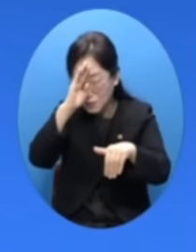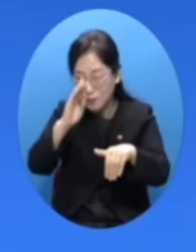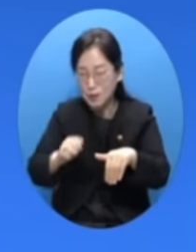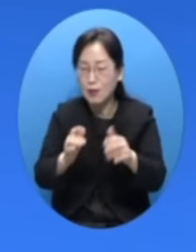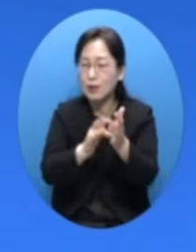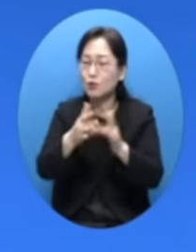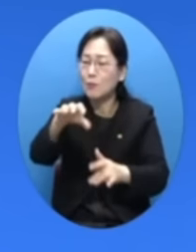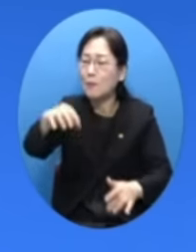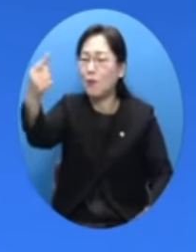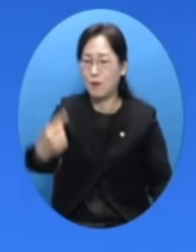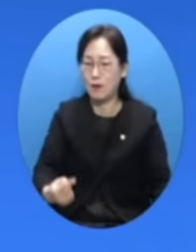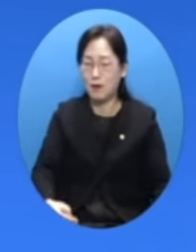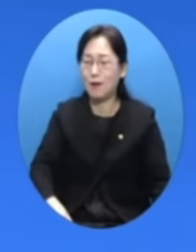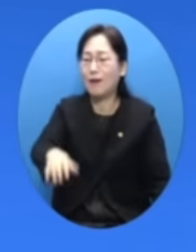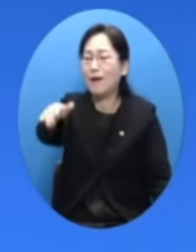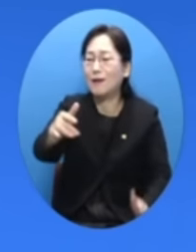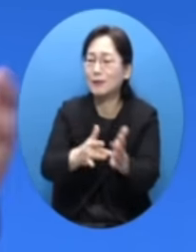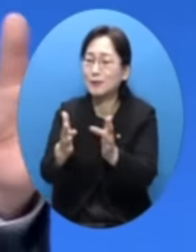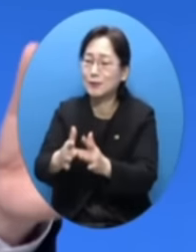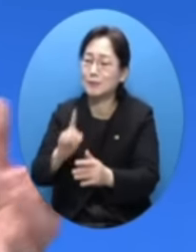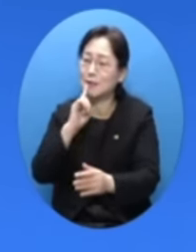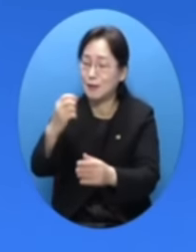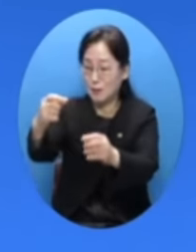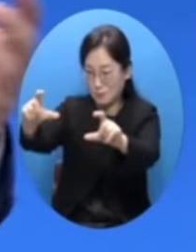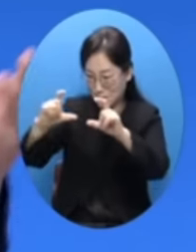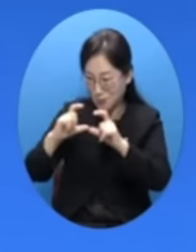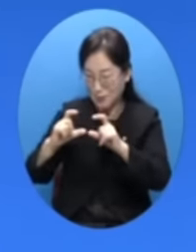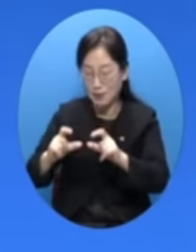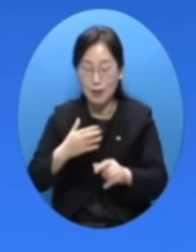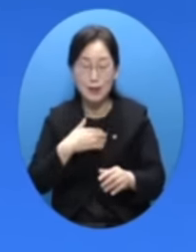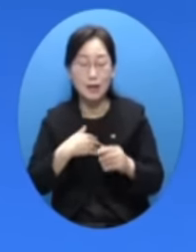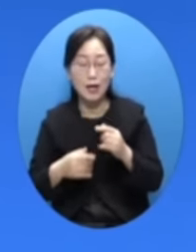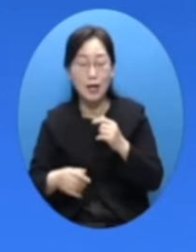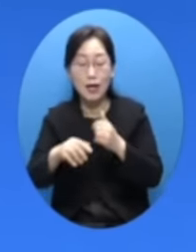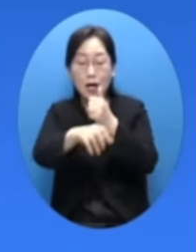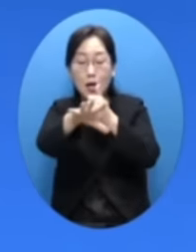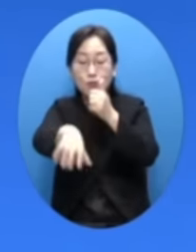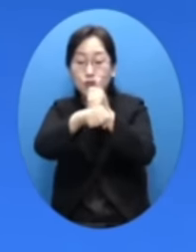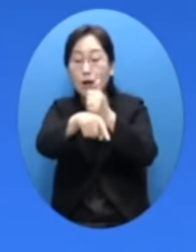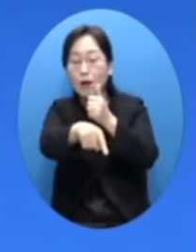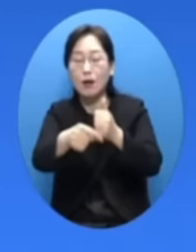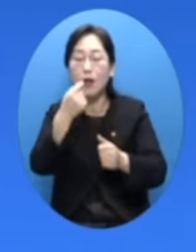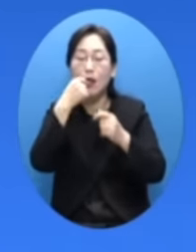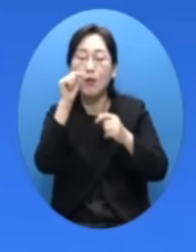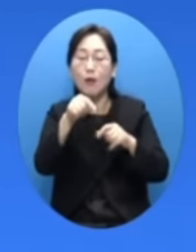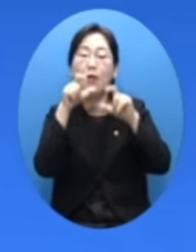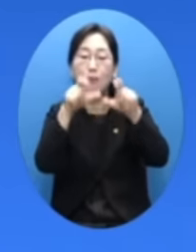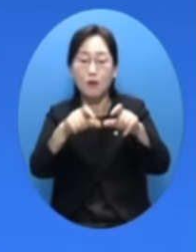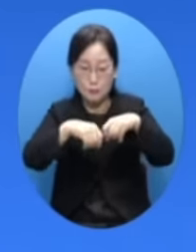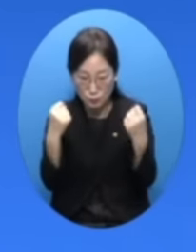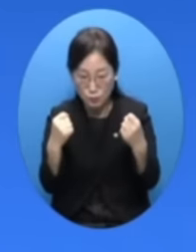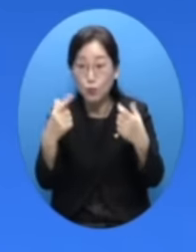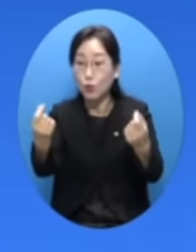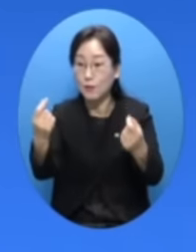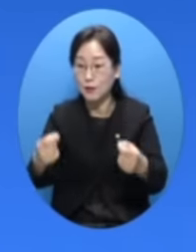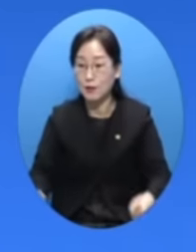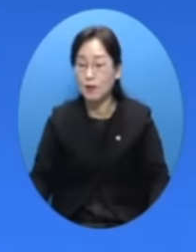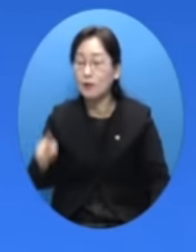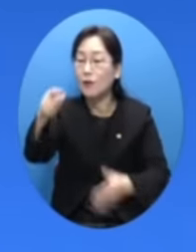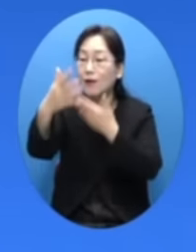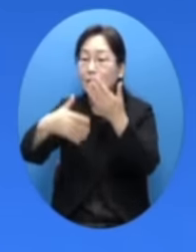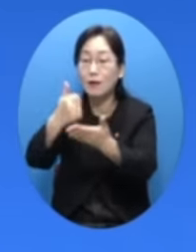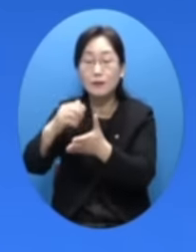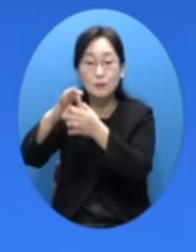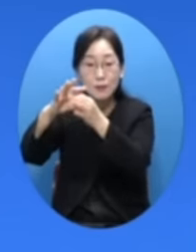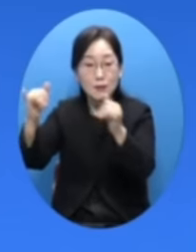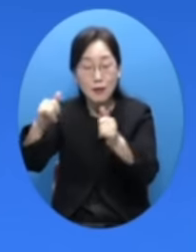말씀만 해주시옵소서, 제 부하들도 말 한마디면 다 순종하는데 당신은 하나님의 사람이고